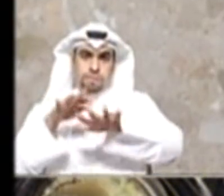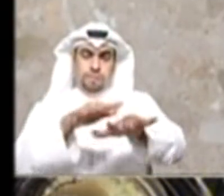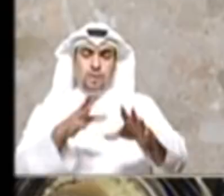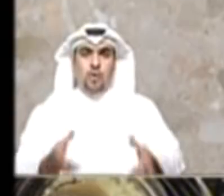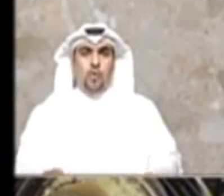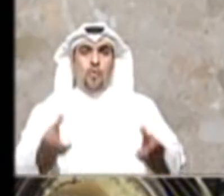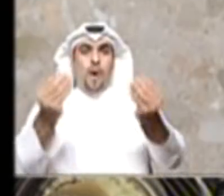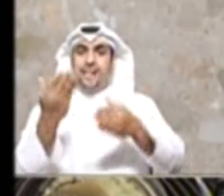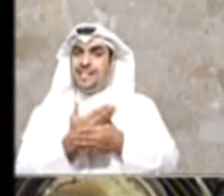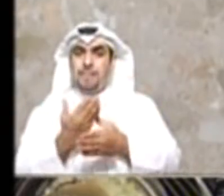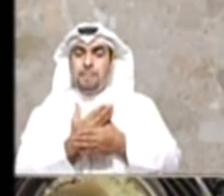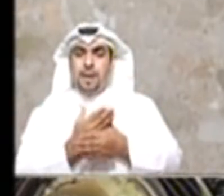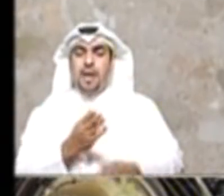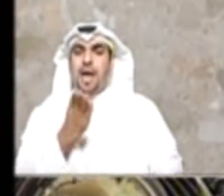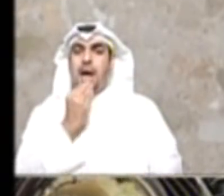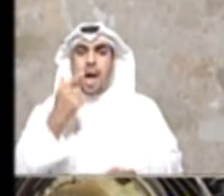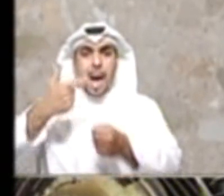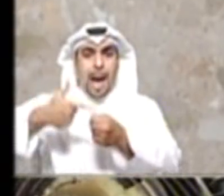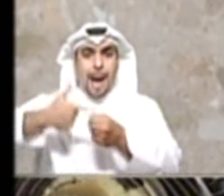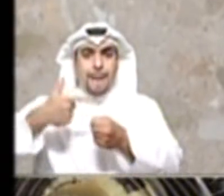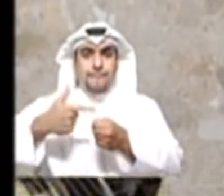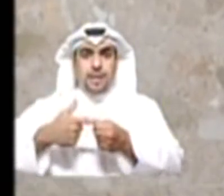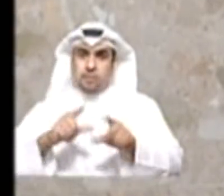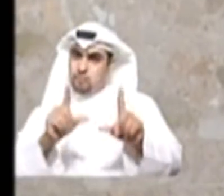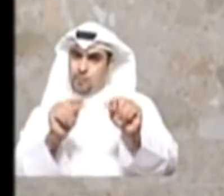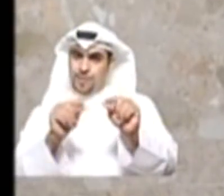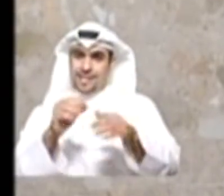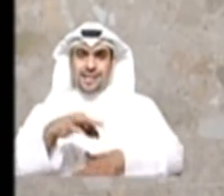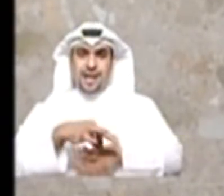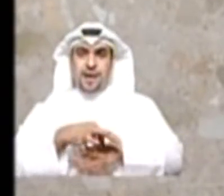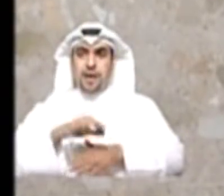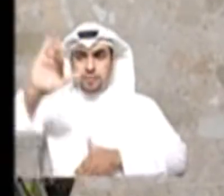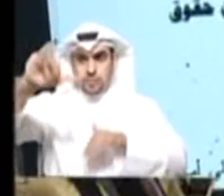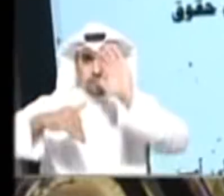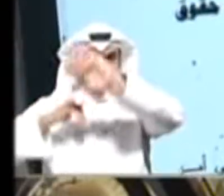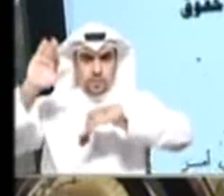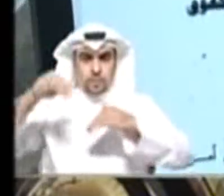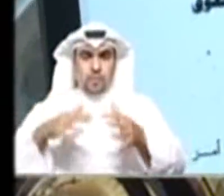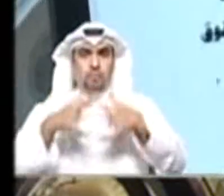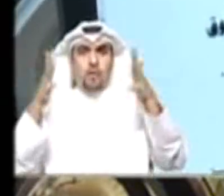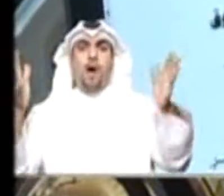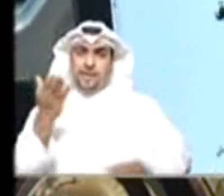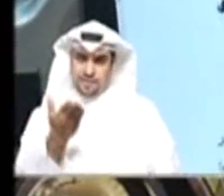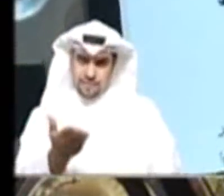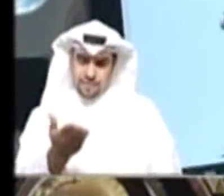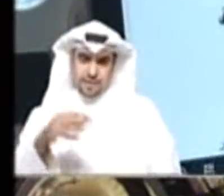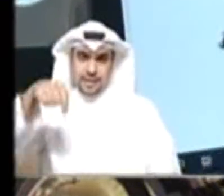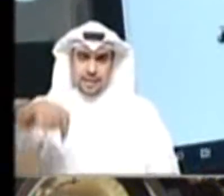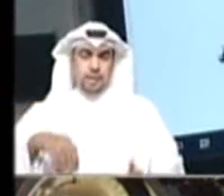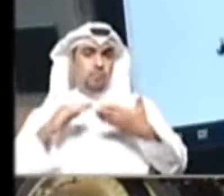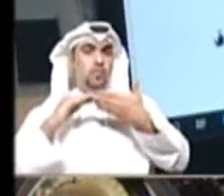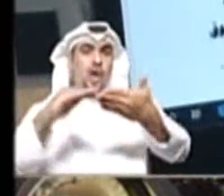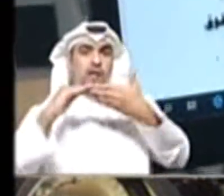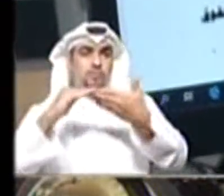الاحمدي، فالمسافة هناك بعيدة بحوالي، فهني لما يدرون راح تصير اقبال بشكل كبير. اقدم له عدة خدمات، يعني